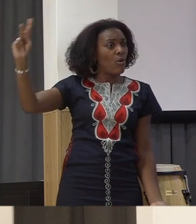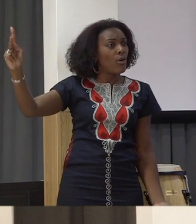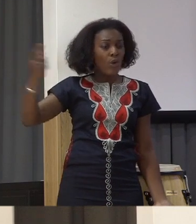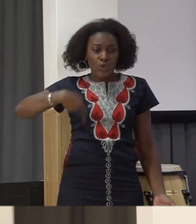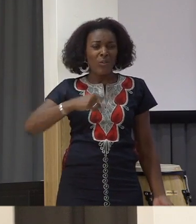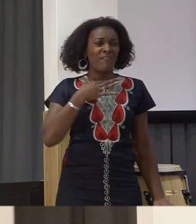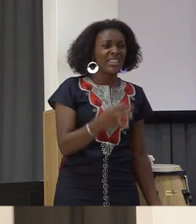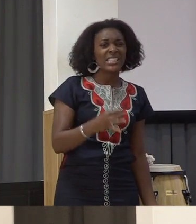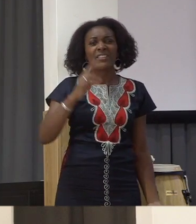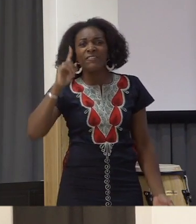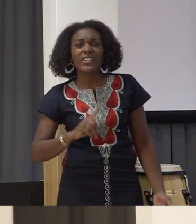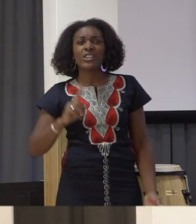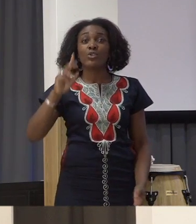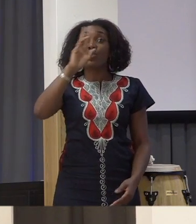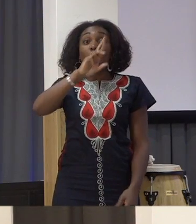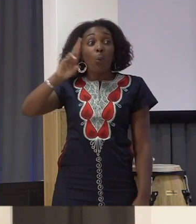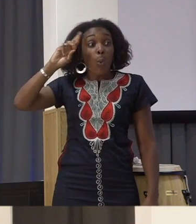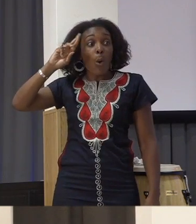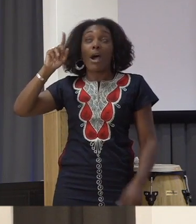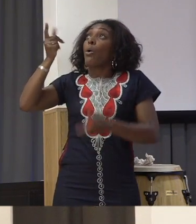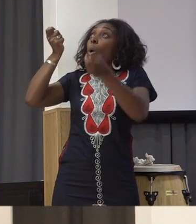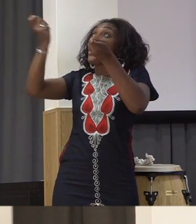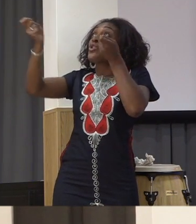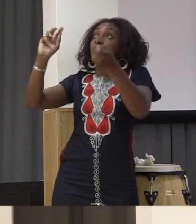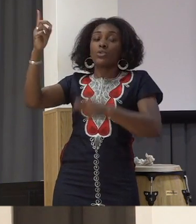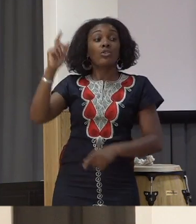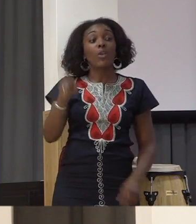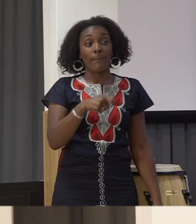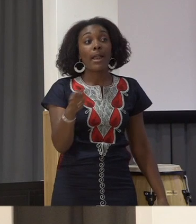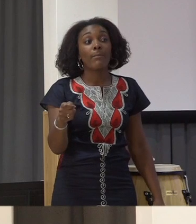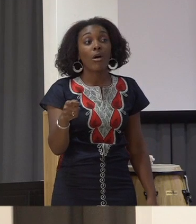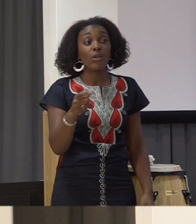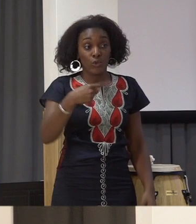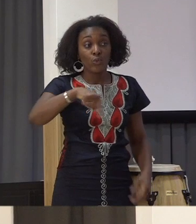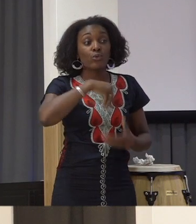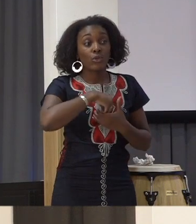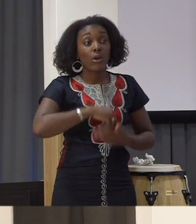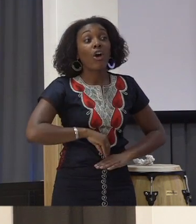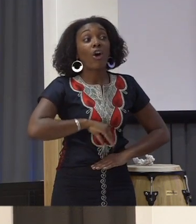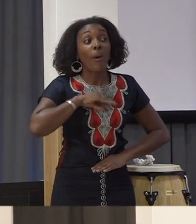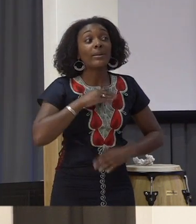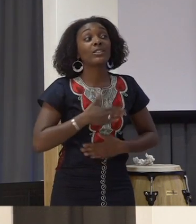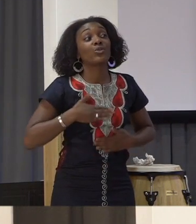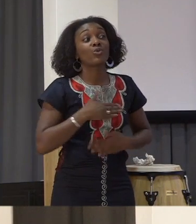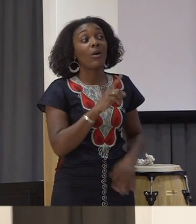des fils et des filles du royaume de Dieu, alors nous devrions être remplis de joie, bien-aimés, remplis de